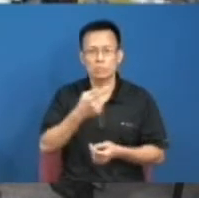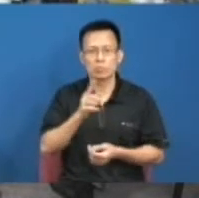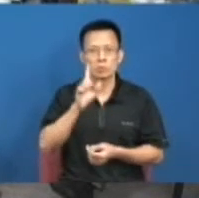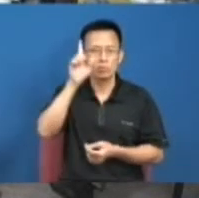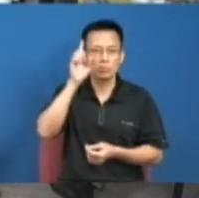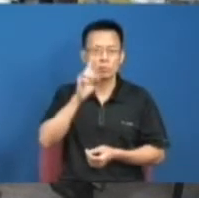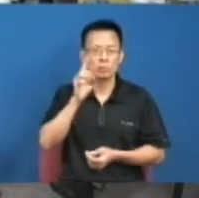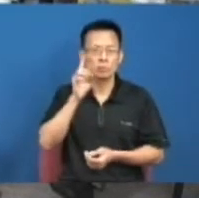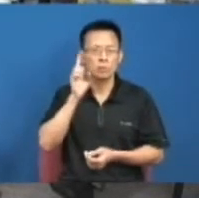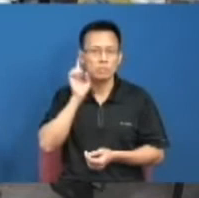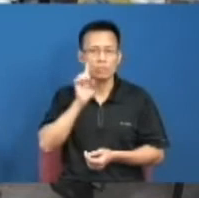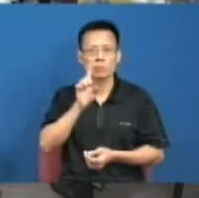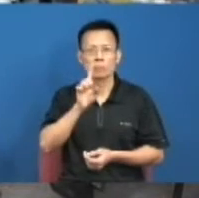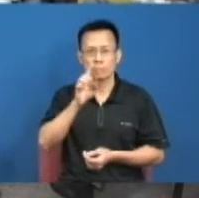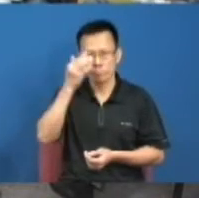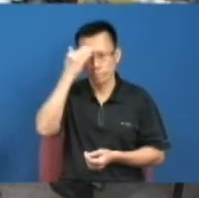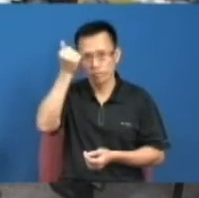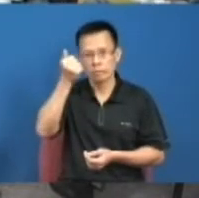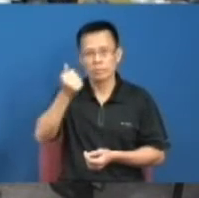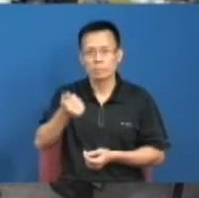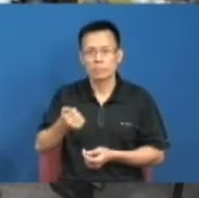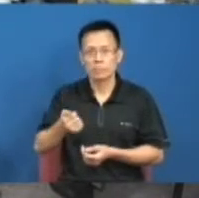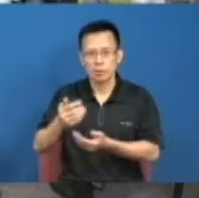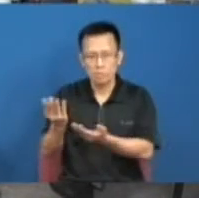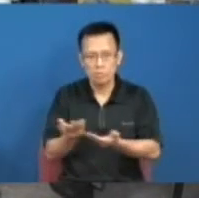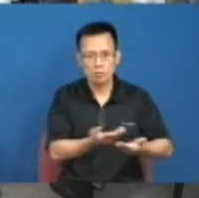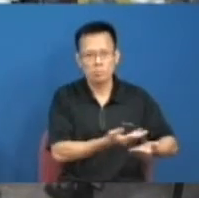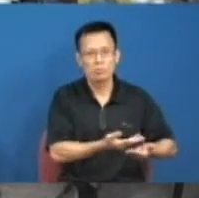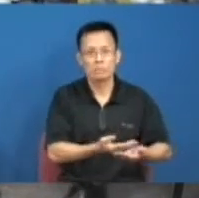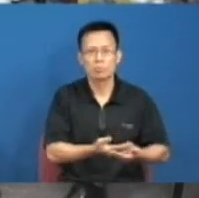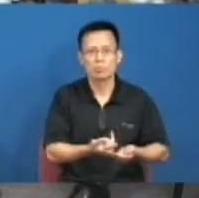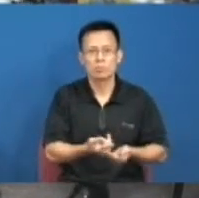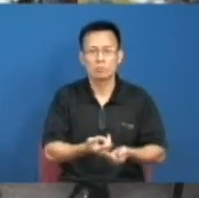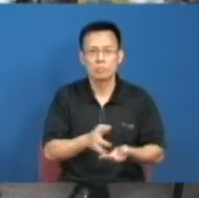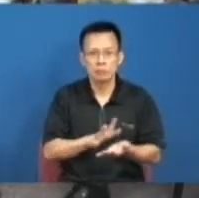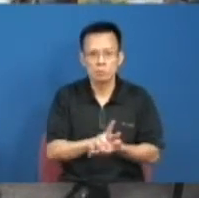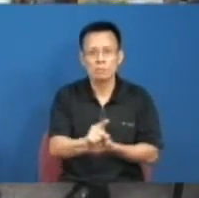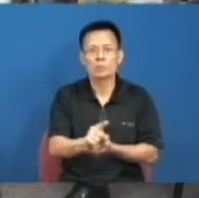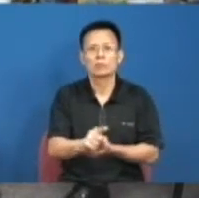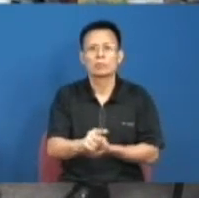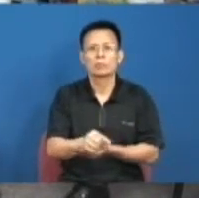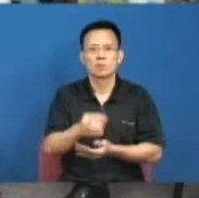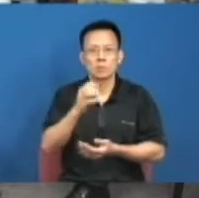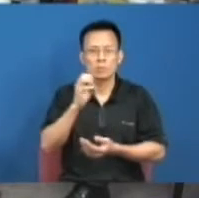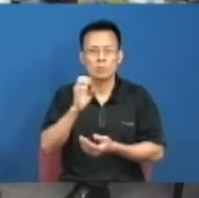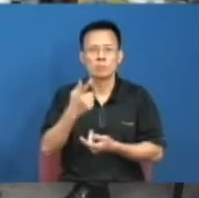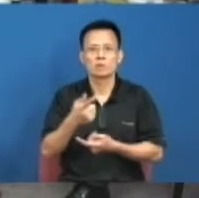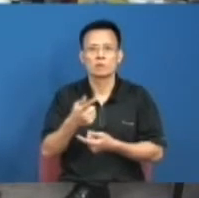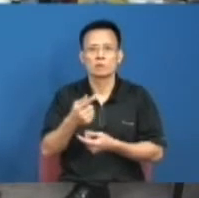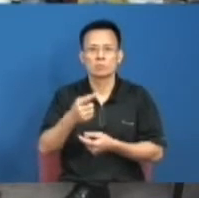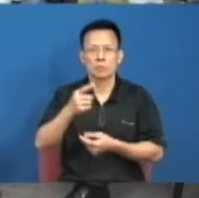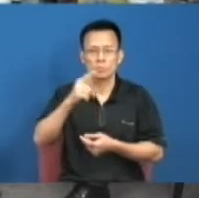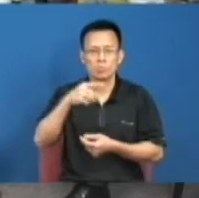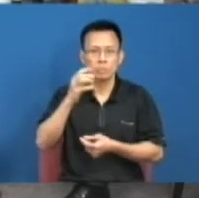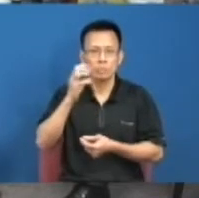期都很幸運，也都邀請到波我們的專家和蒲職和 Carrie 一起在落到將